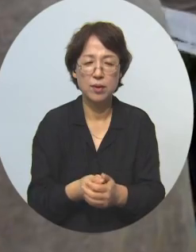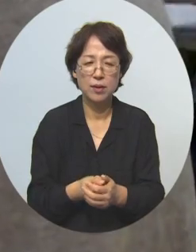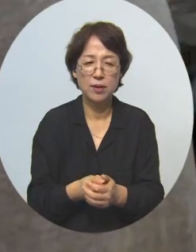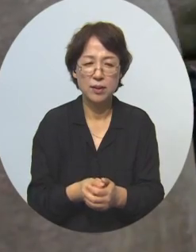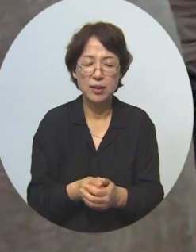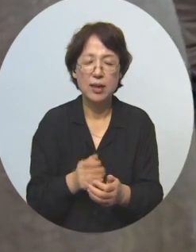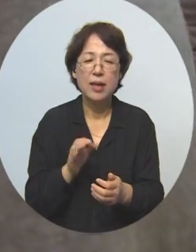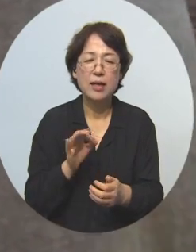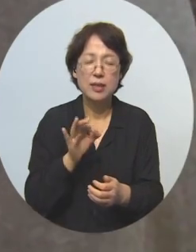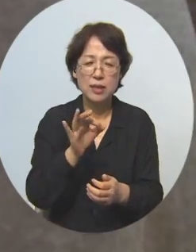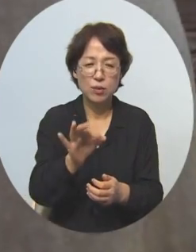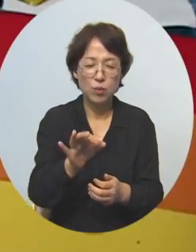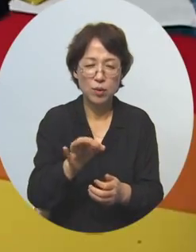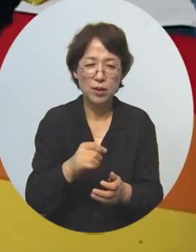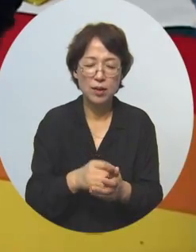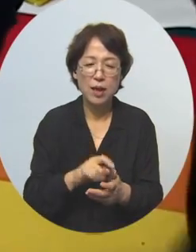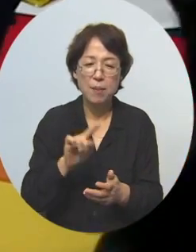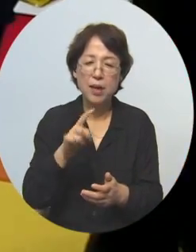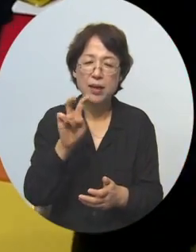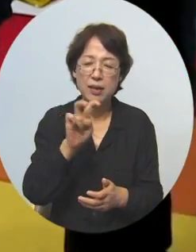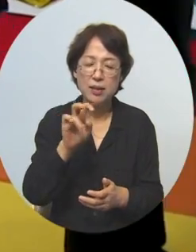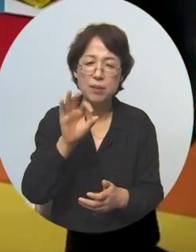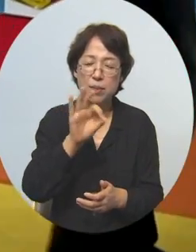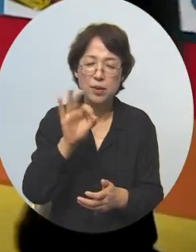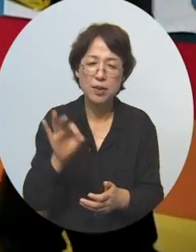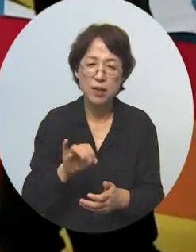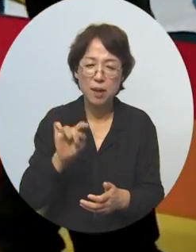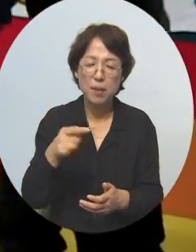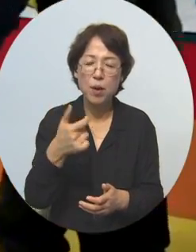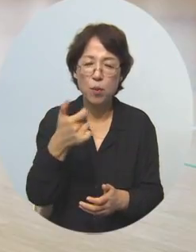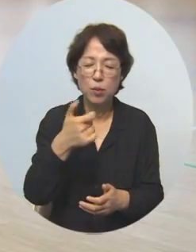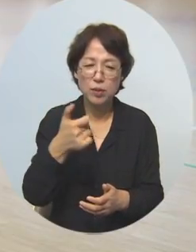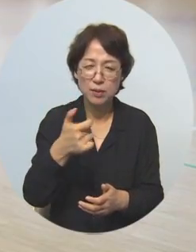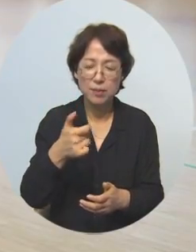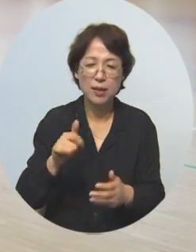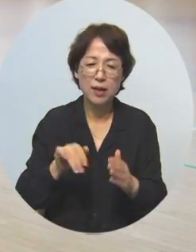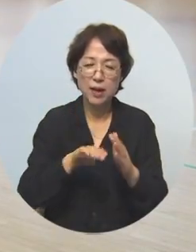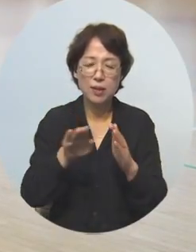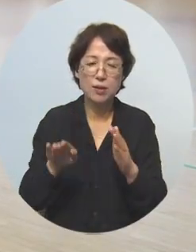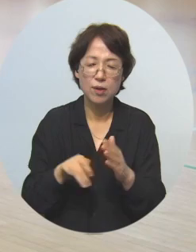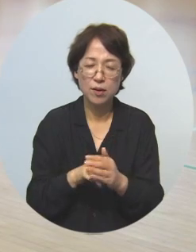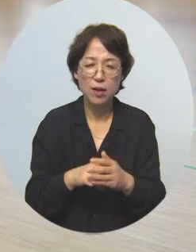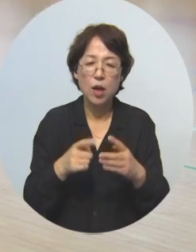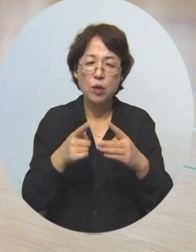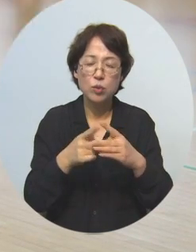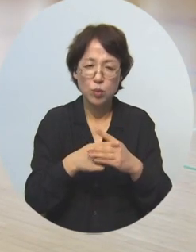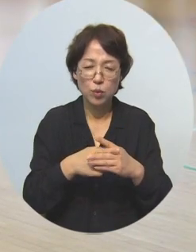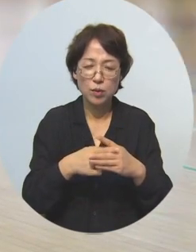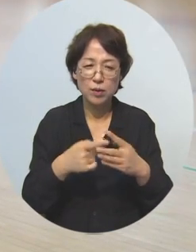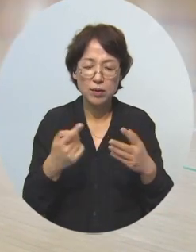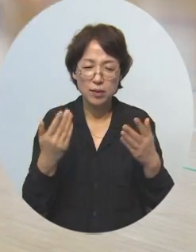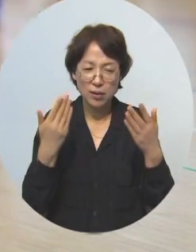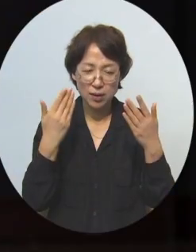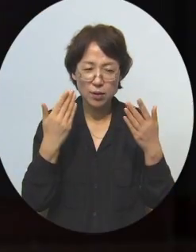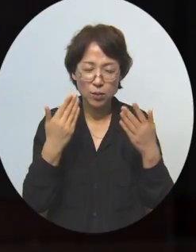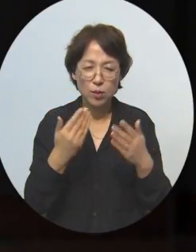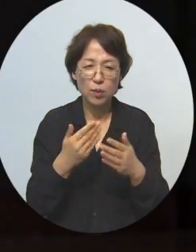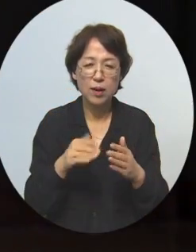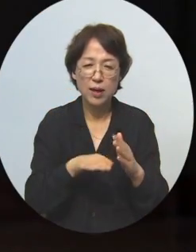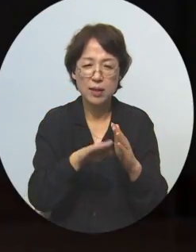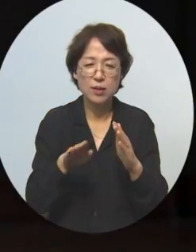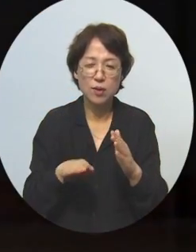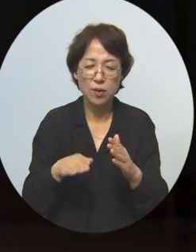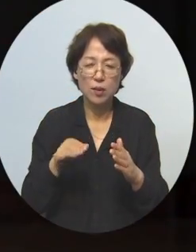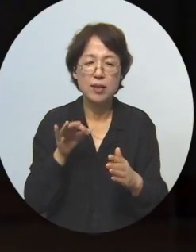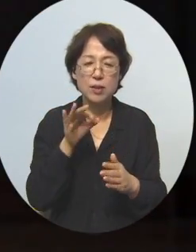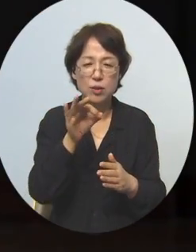낮았던 기준 중위소득 120% 150% 가구와 초등학교 취아 가동 가구의 정부 지원 비율을 올릴